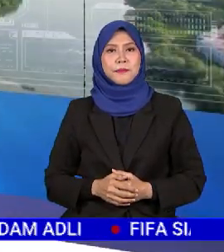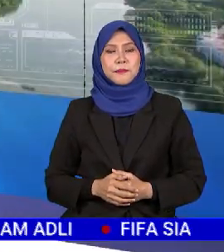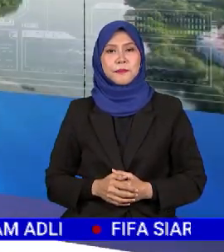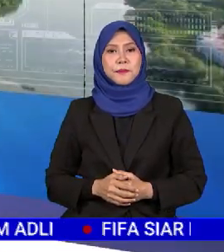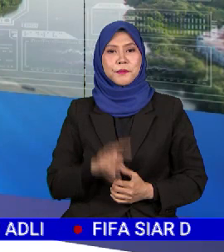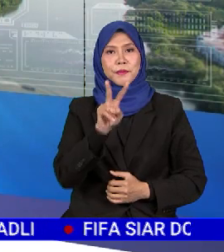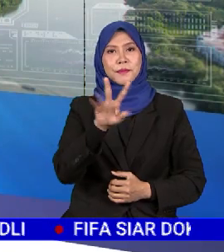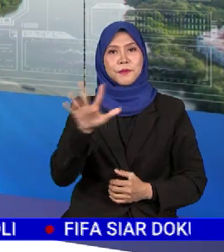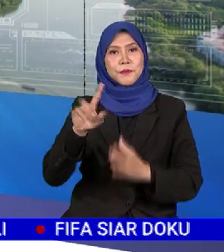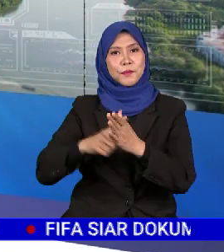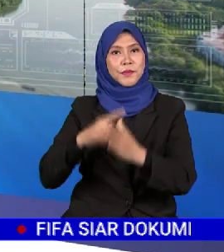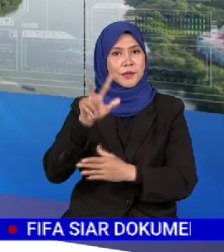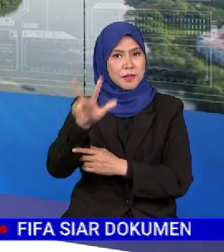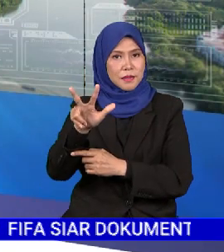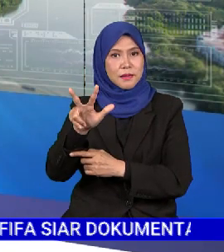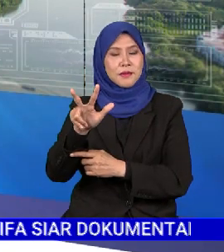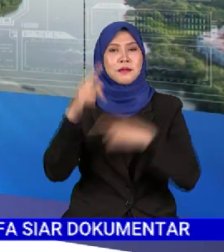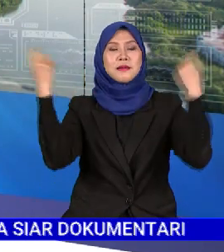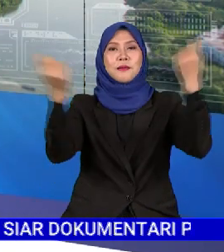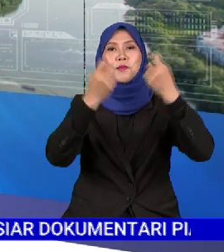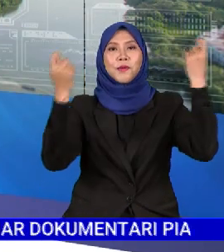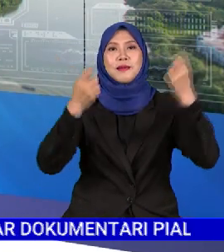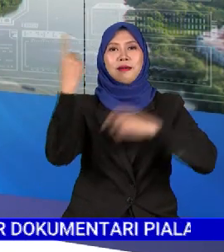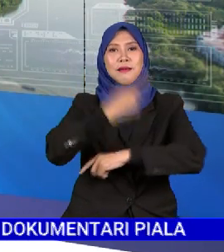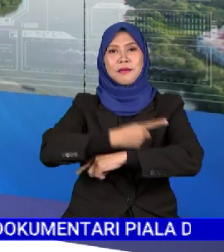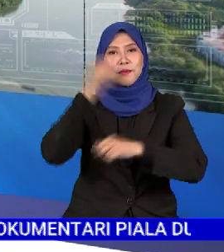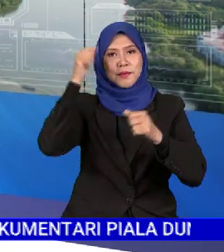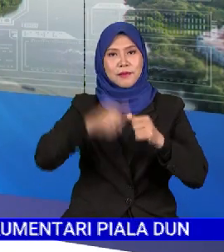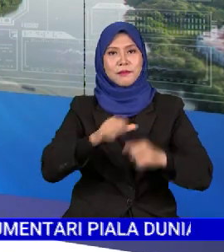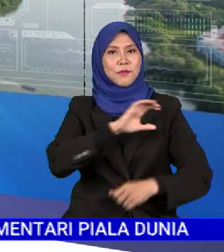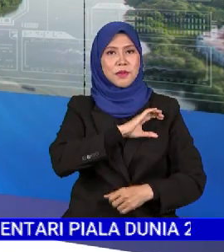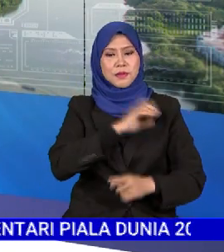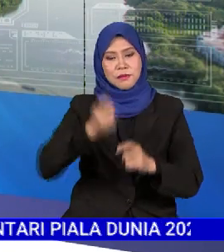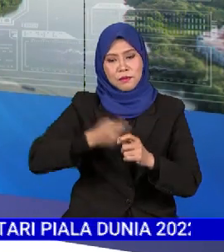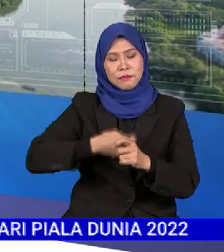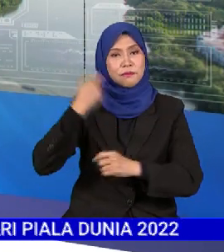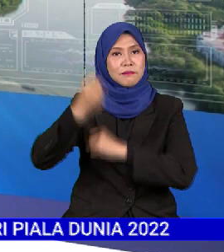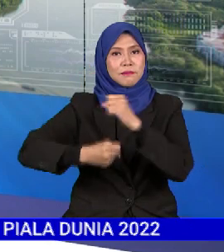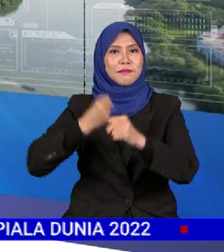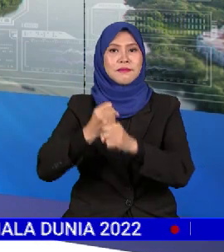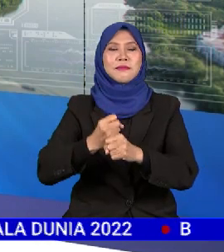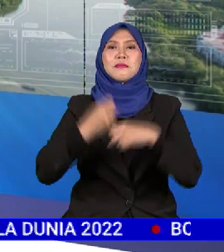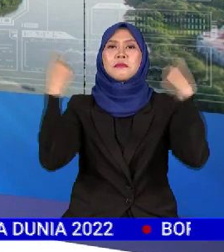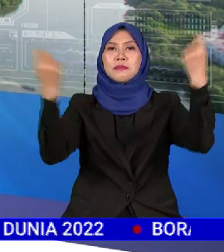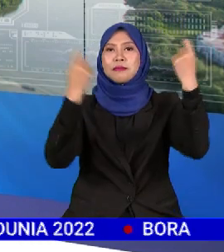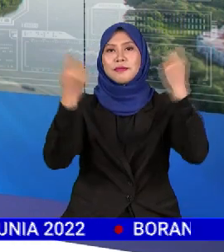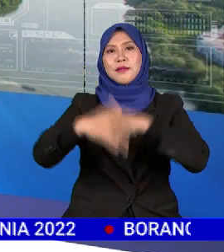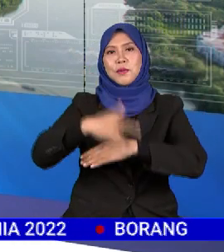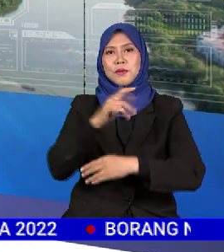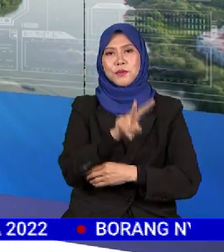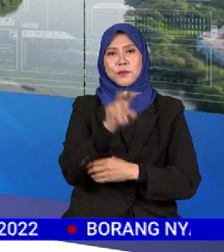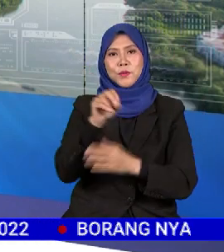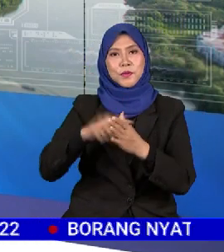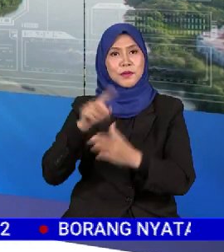Tanggal 25 Mac merupakan tarikh sambutan Hari Peringatan Polis pada setiap tahun. Meskipun telah diraikan lebih awal iaitu 20